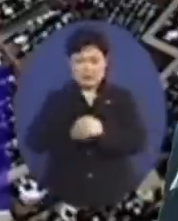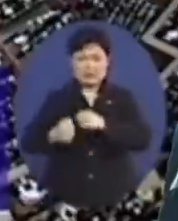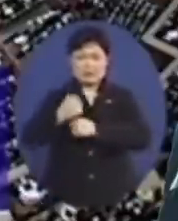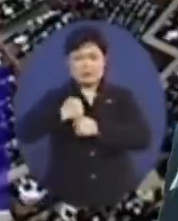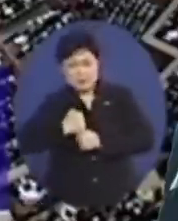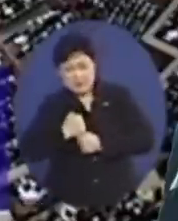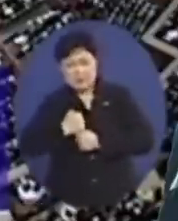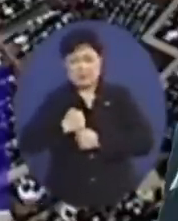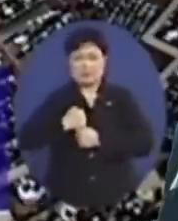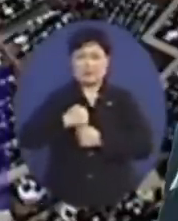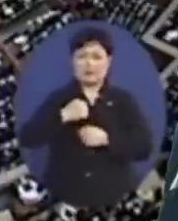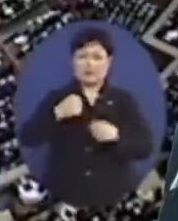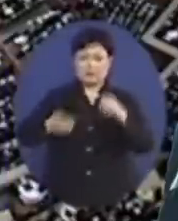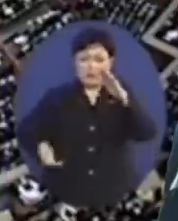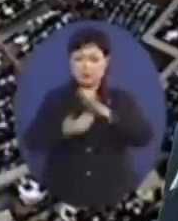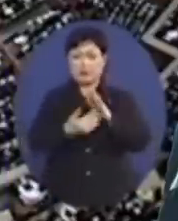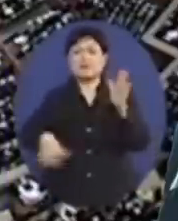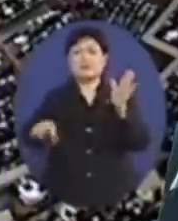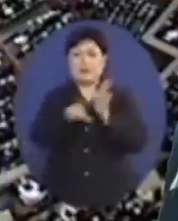하십니다.